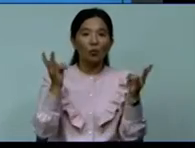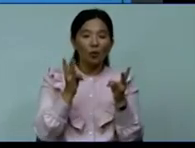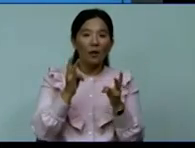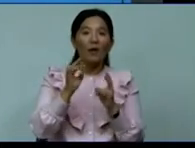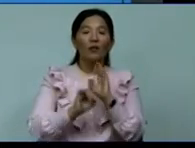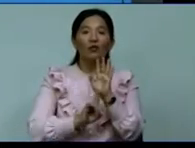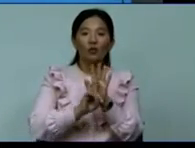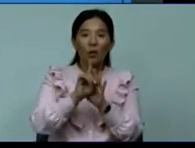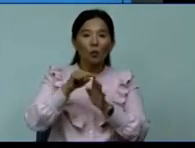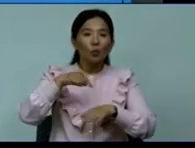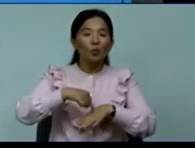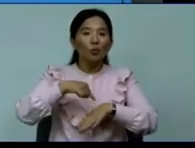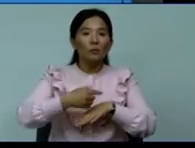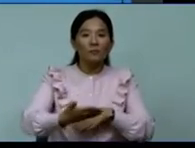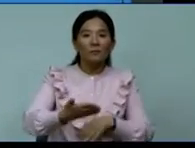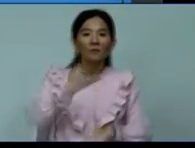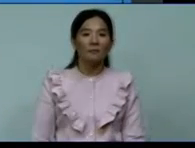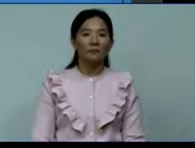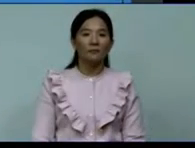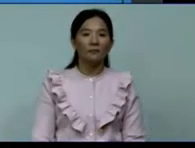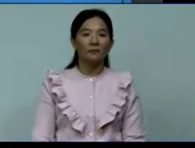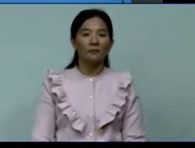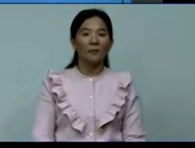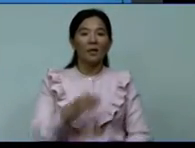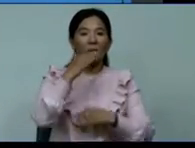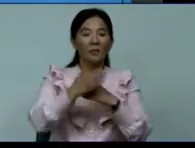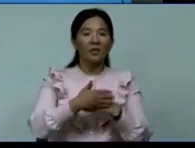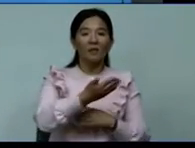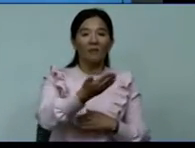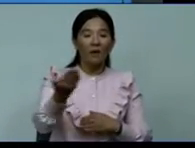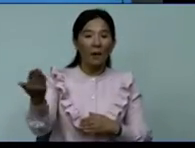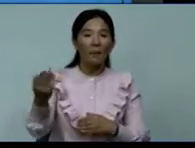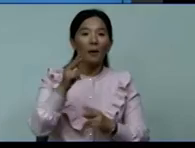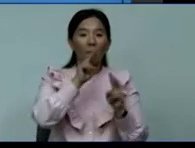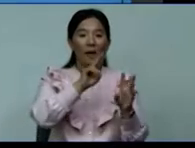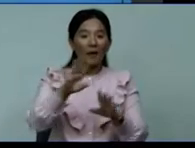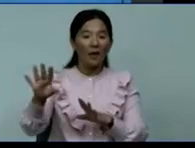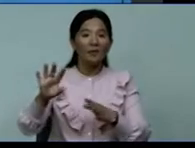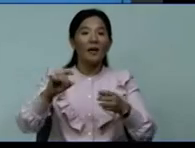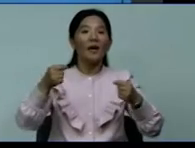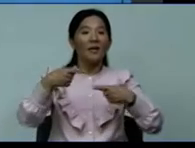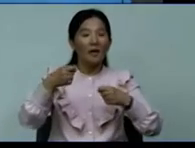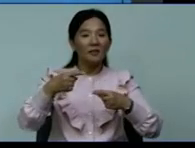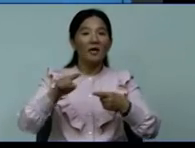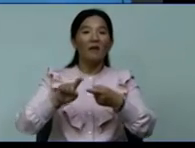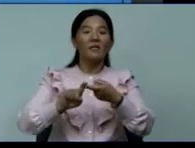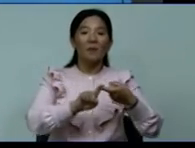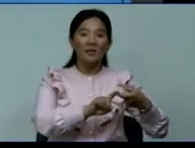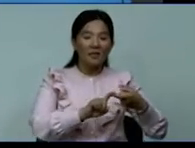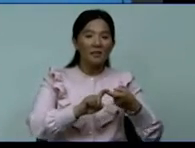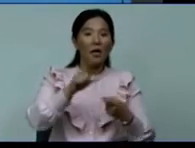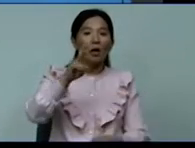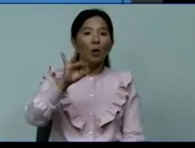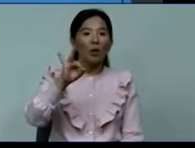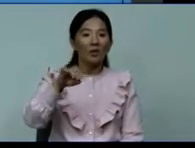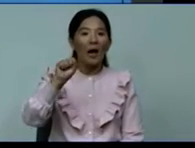начинает ощущаться запах аммиака. Перед вами представлена реакция взаимодействия хлорида аммония